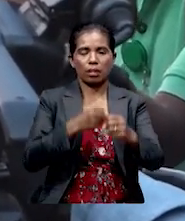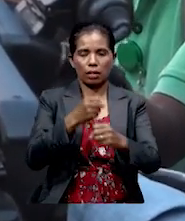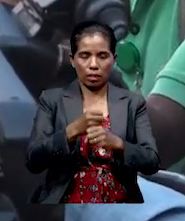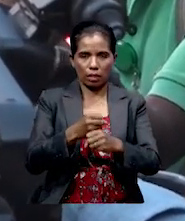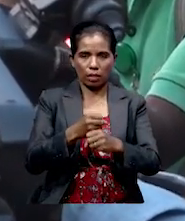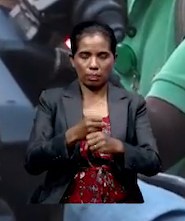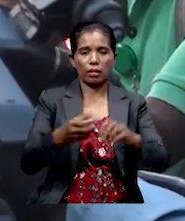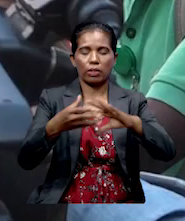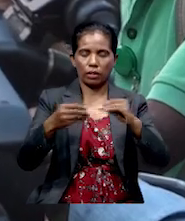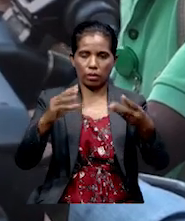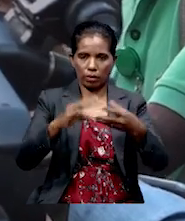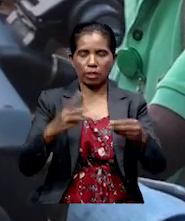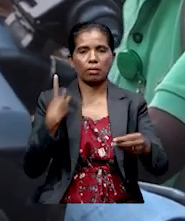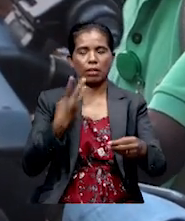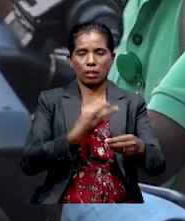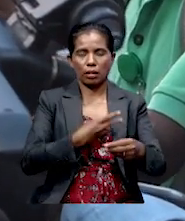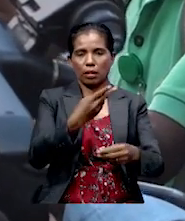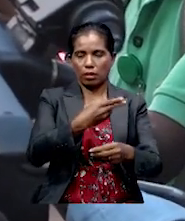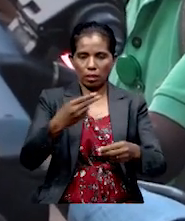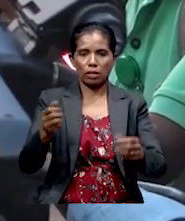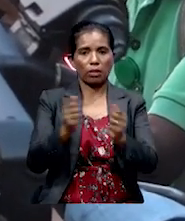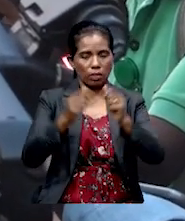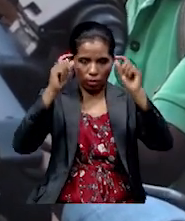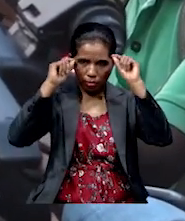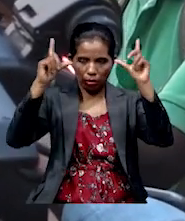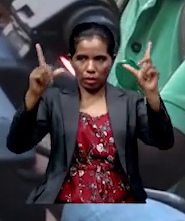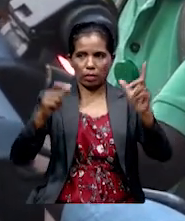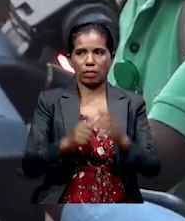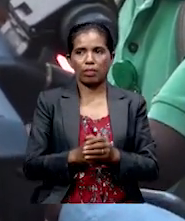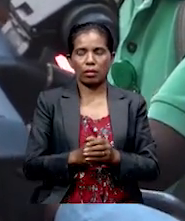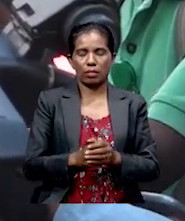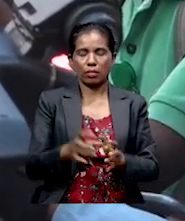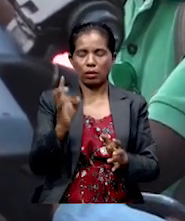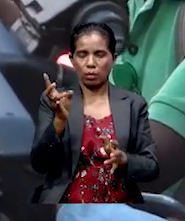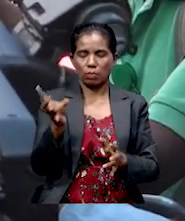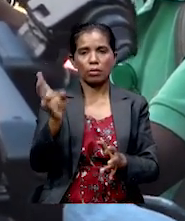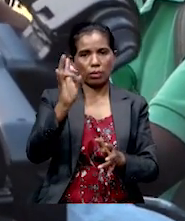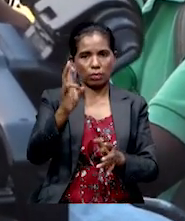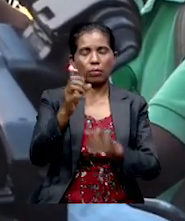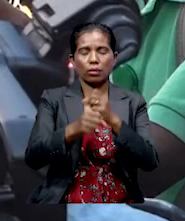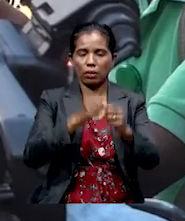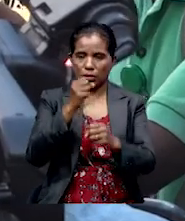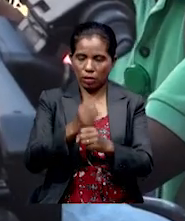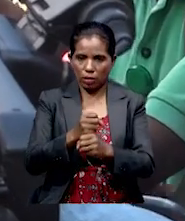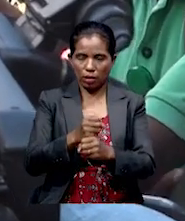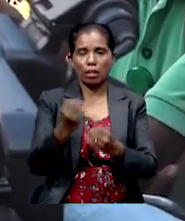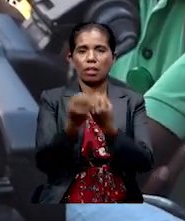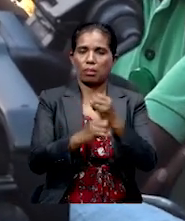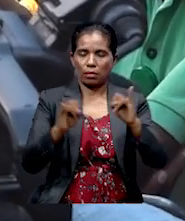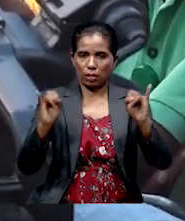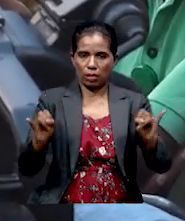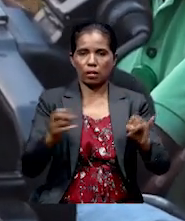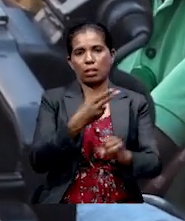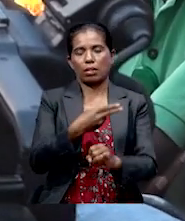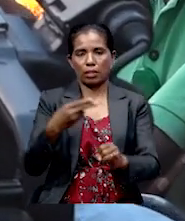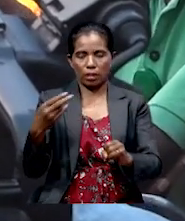bagi kita, Indonesia dan Timor Leste. Selain 77 tahun ulang tahun kemerdekaan, ini adalah